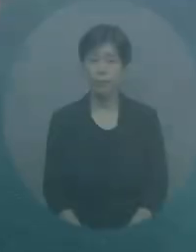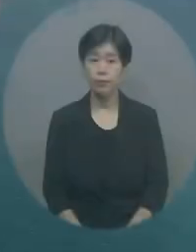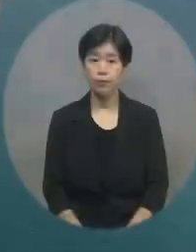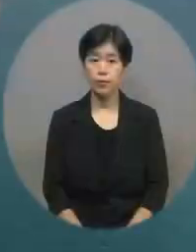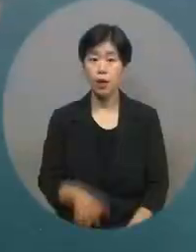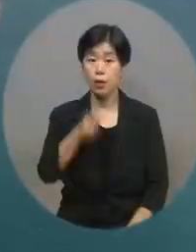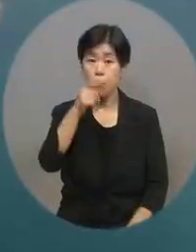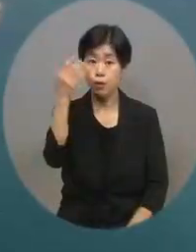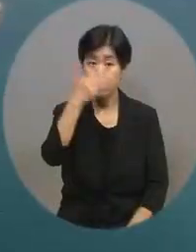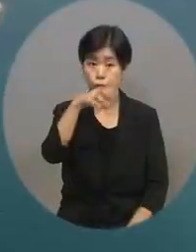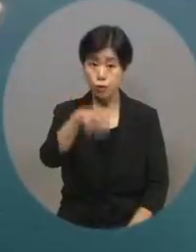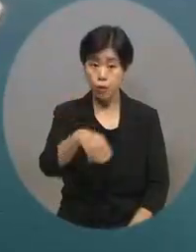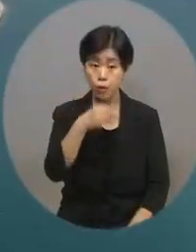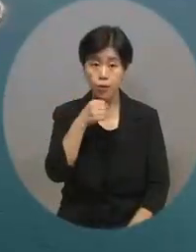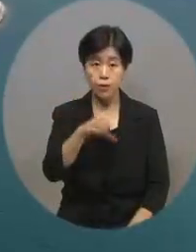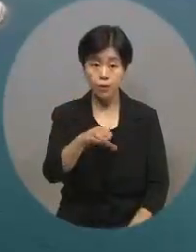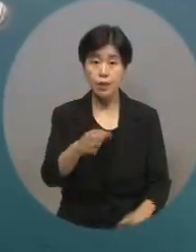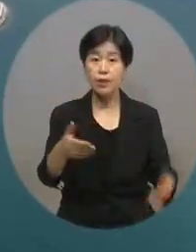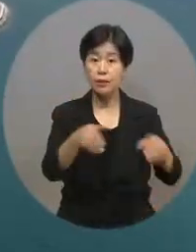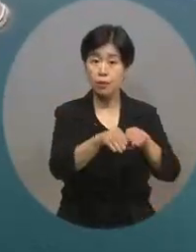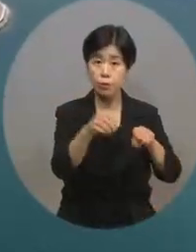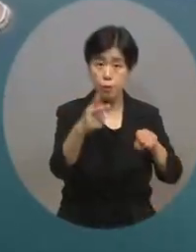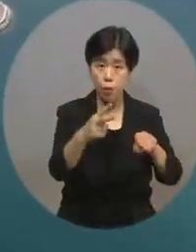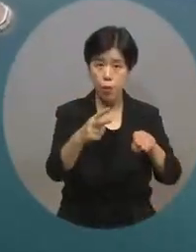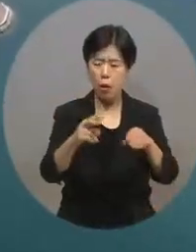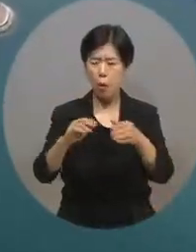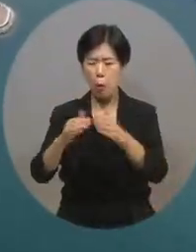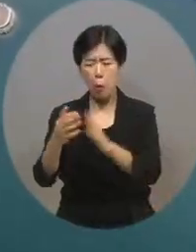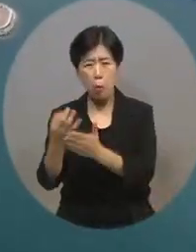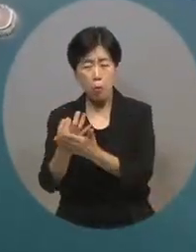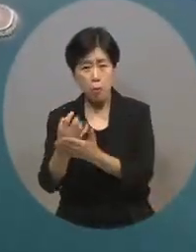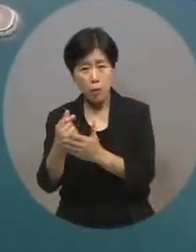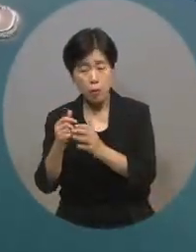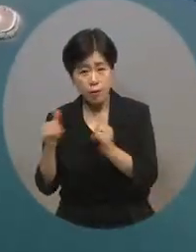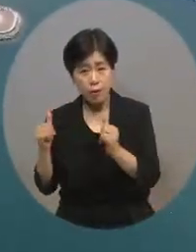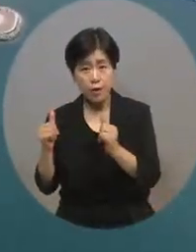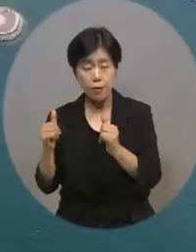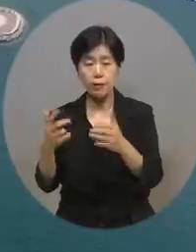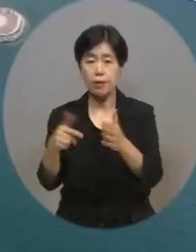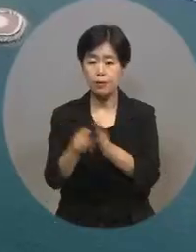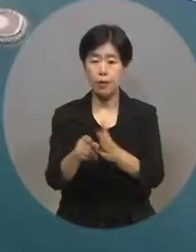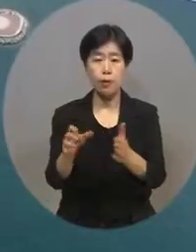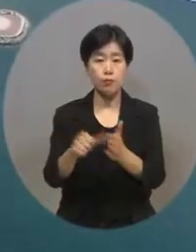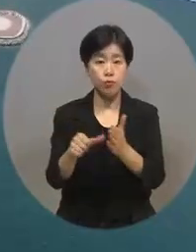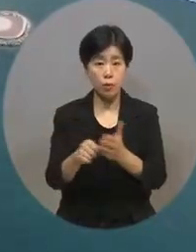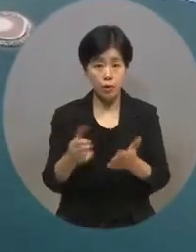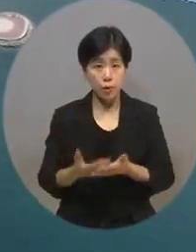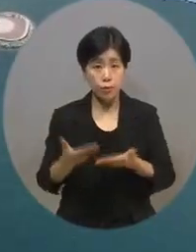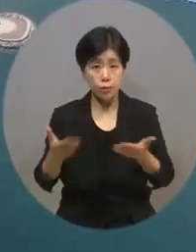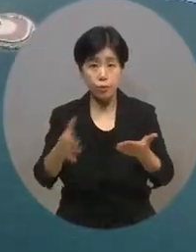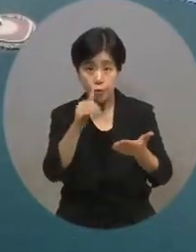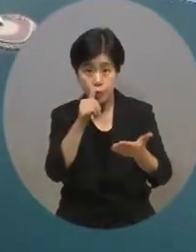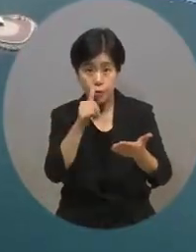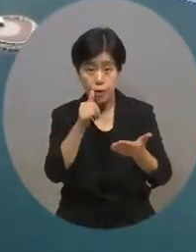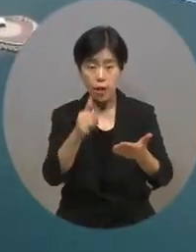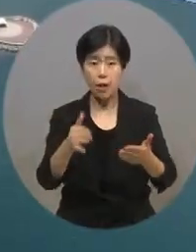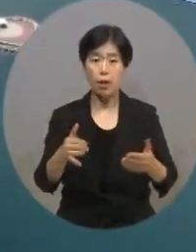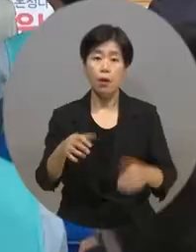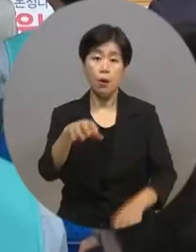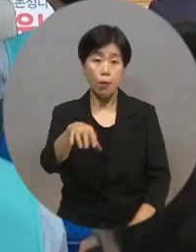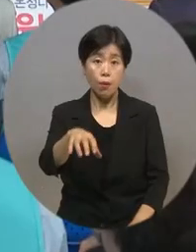여수 지역 복지시설 및 저소득 가정에 물품 나눔을 하며 지역사회와의 상생을 위한 활동을